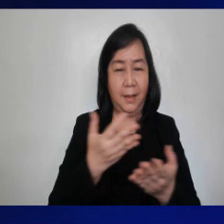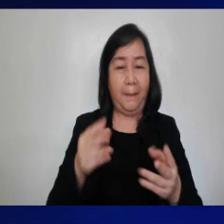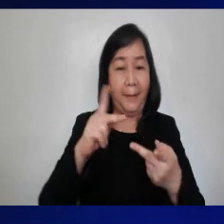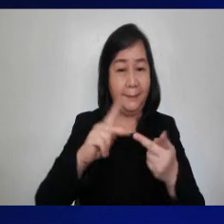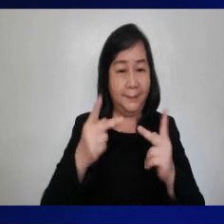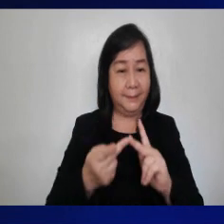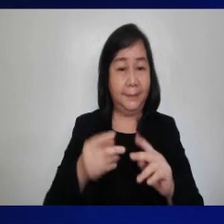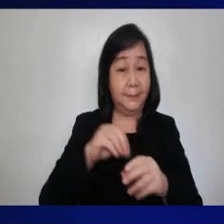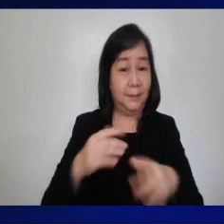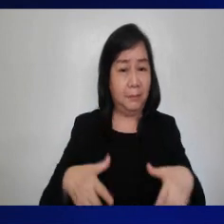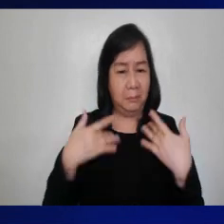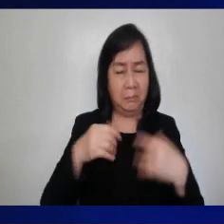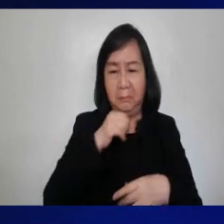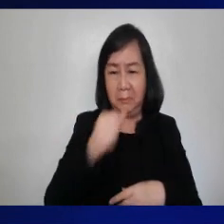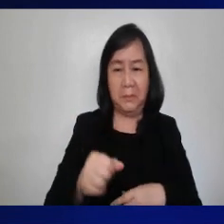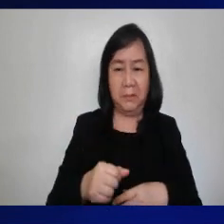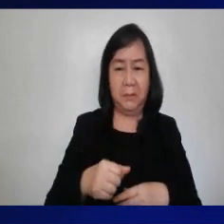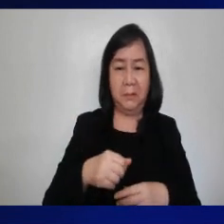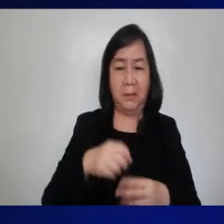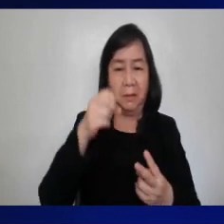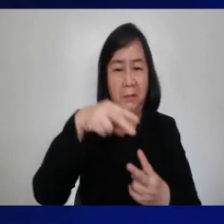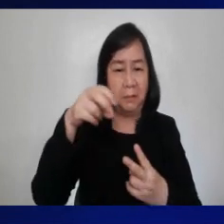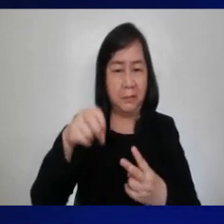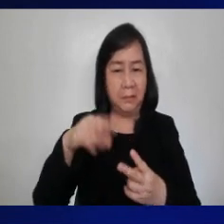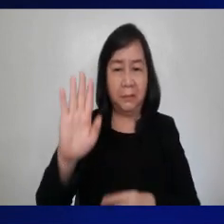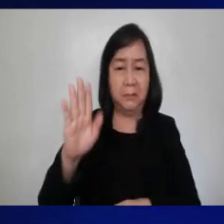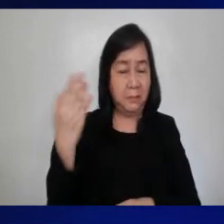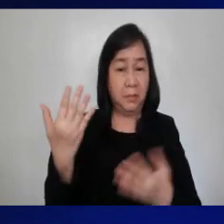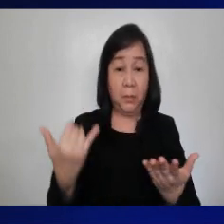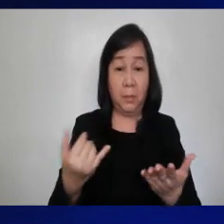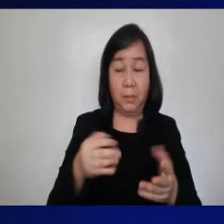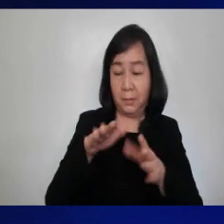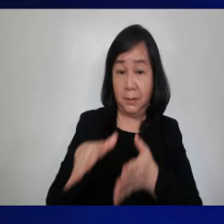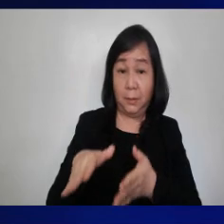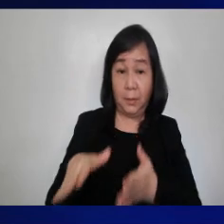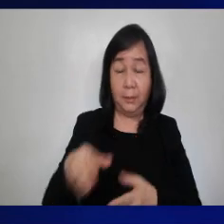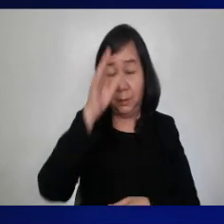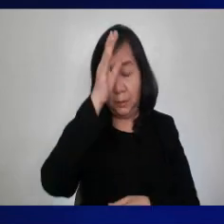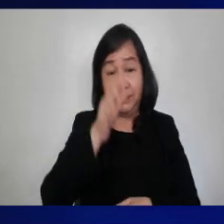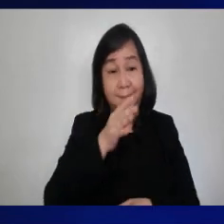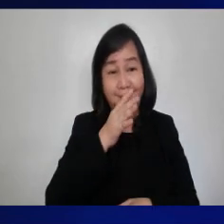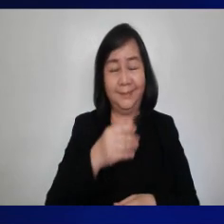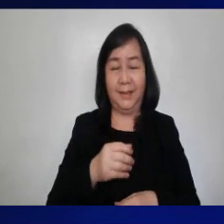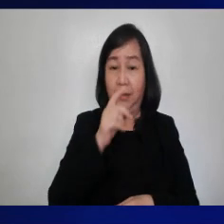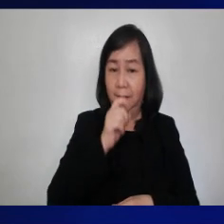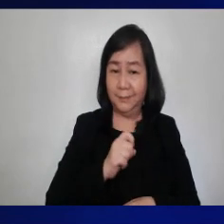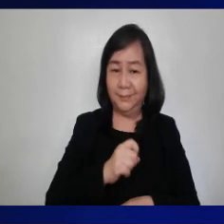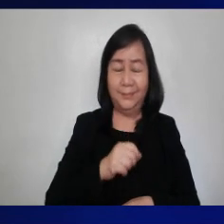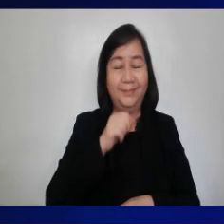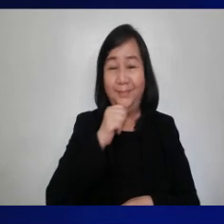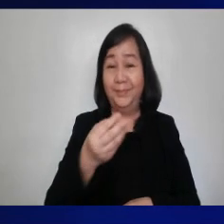buhay. Hindi ito nagtataksil o nang iiwan ng mga magulang sa kanilang katandaan. Hindi